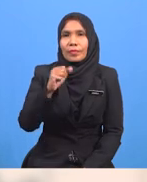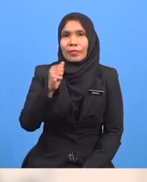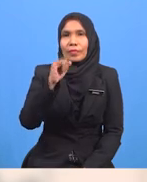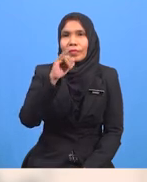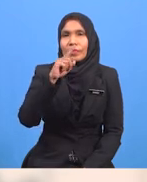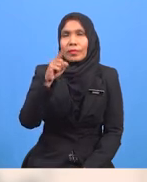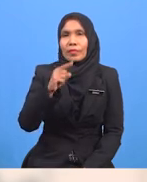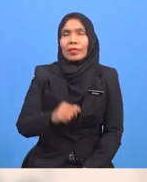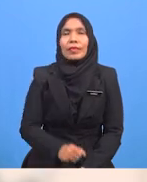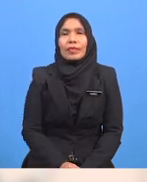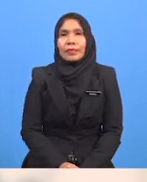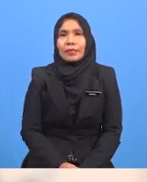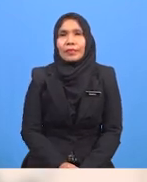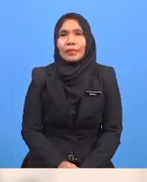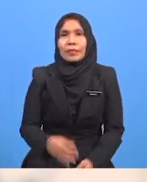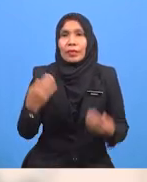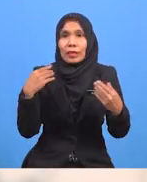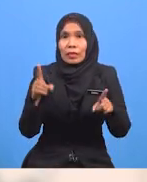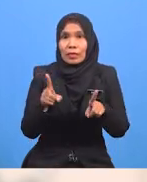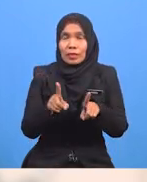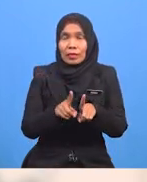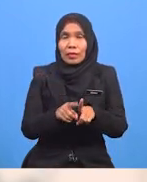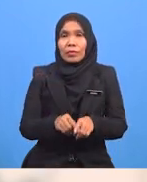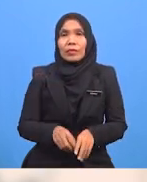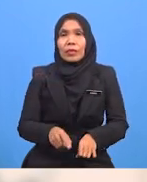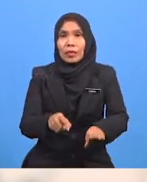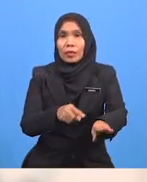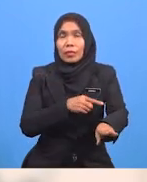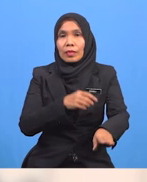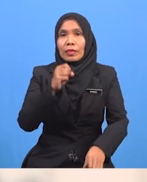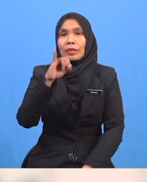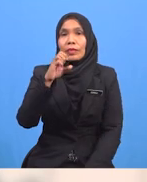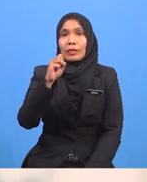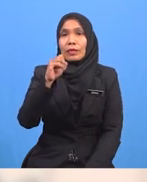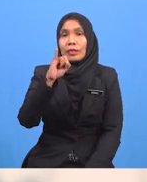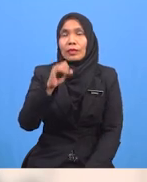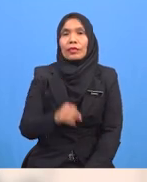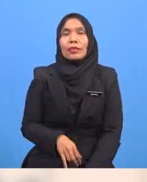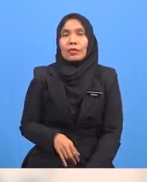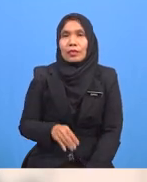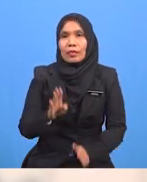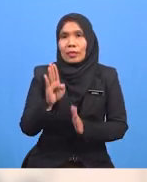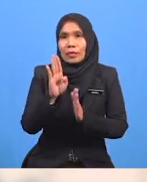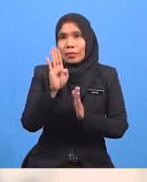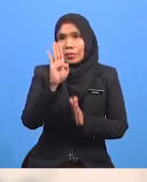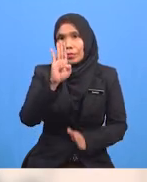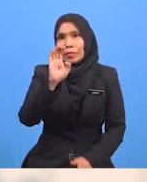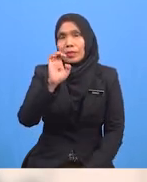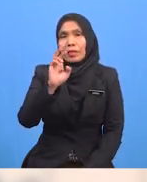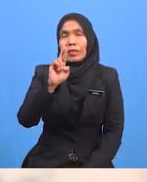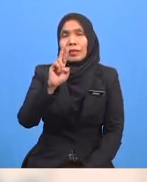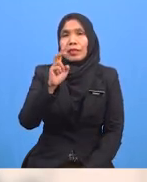bersudut tegak adalah sama dengan panjang sisi bertentangan bahagia dengan hypotenuse